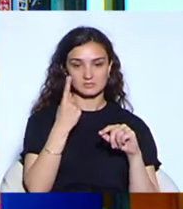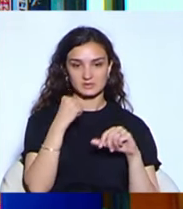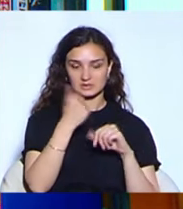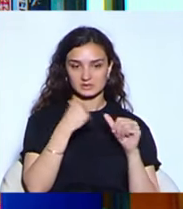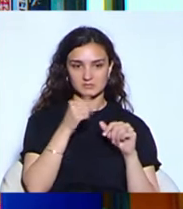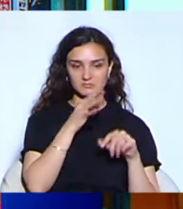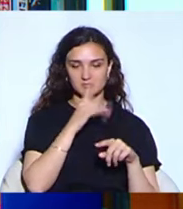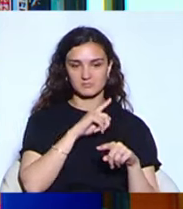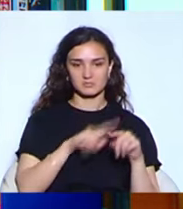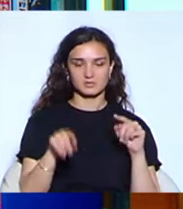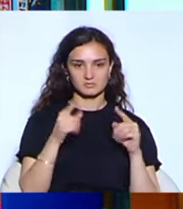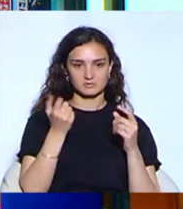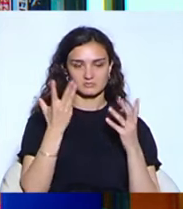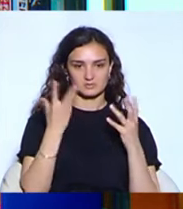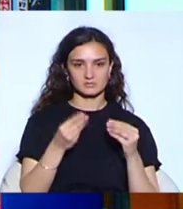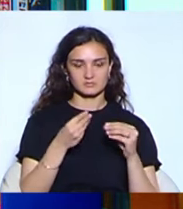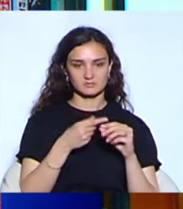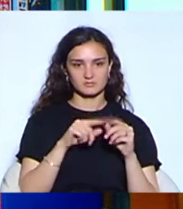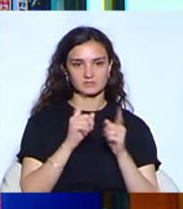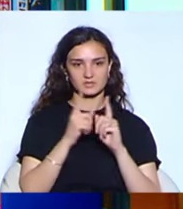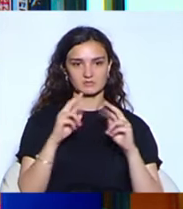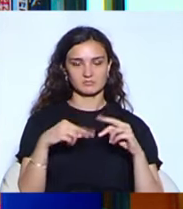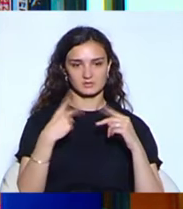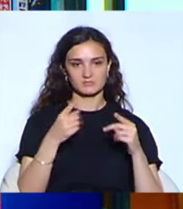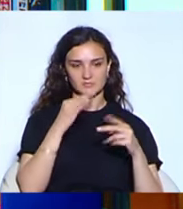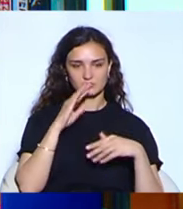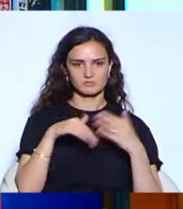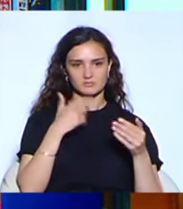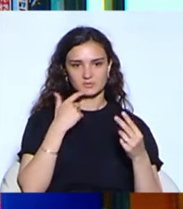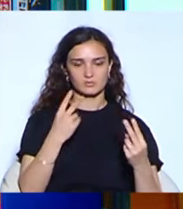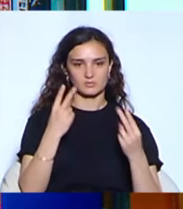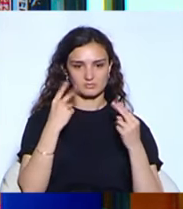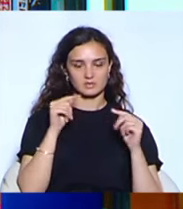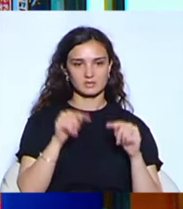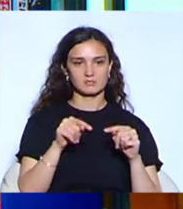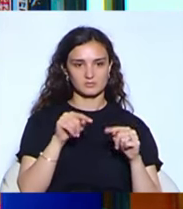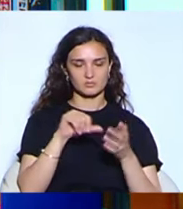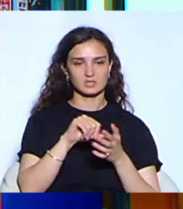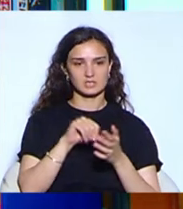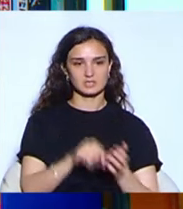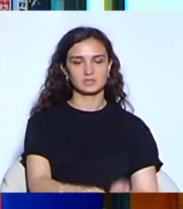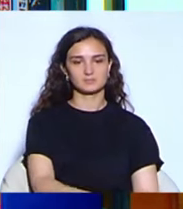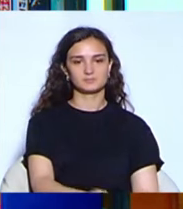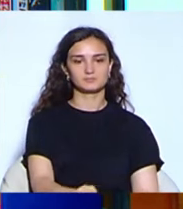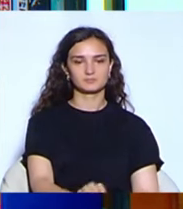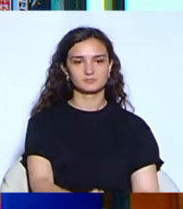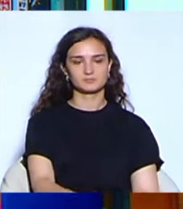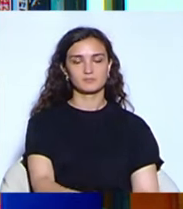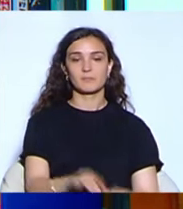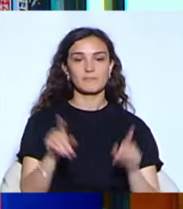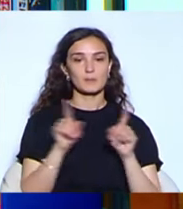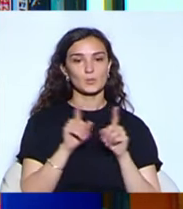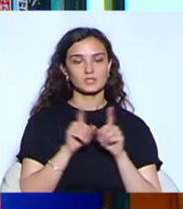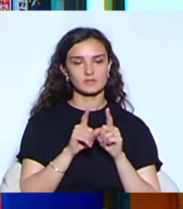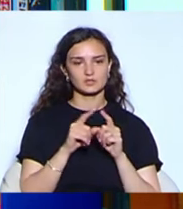მოკლე ხანში, სულ რამდენიმე დღეში მე ეს სისტემა ვთარგმნე და მას შემდეგ ჩვენი მაყურებელი არის ამ სისტემის მონაწილე. ამიტომ მიუხედავად